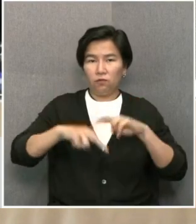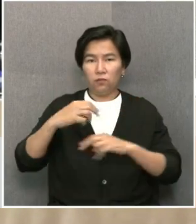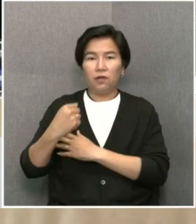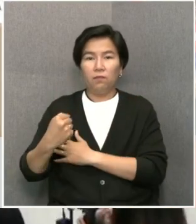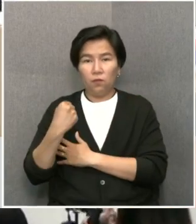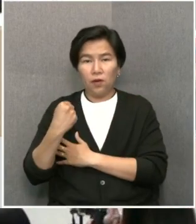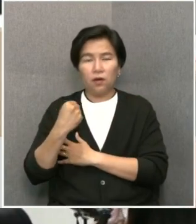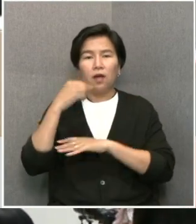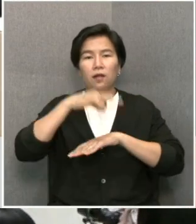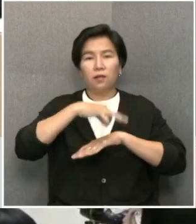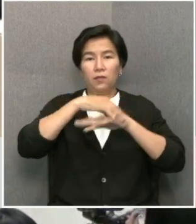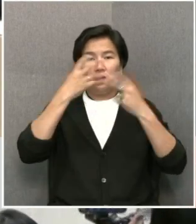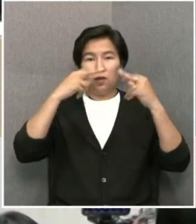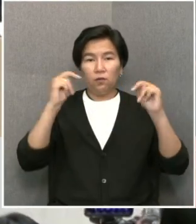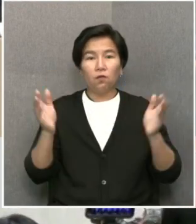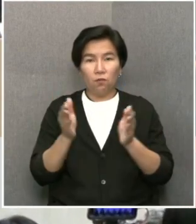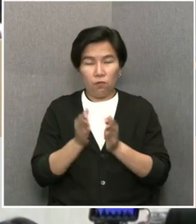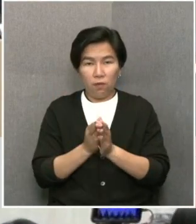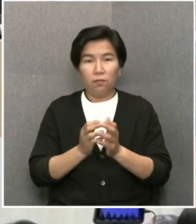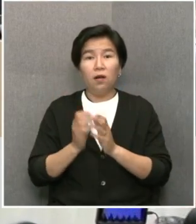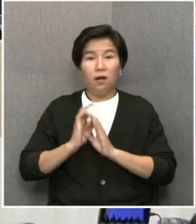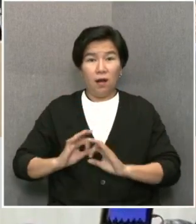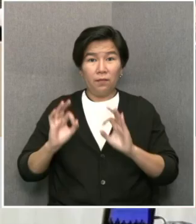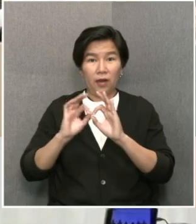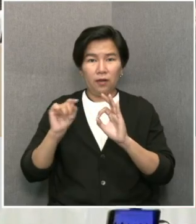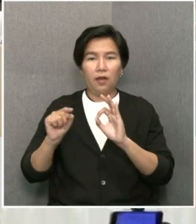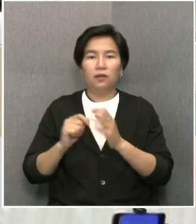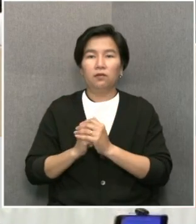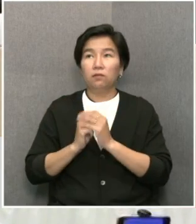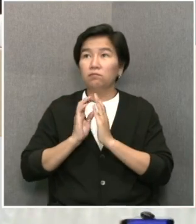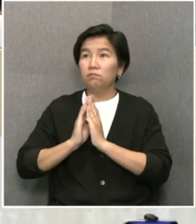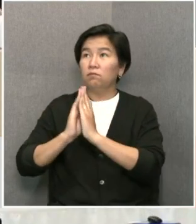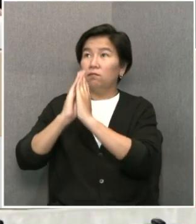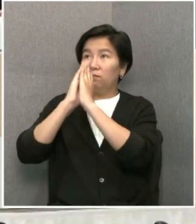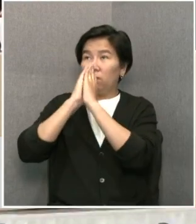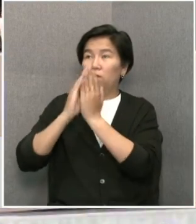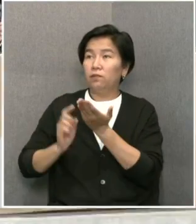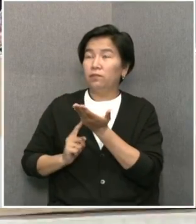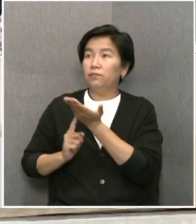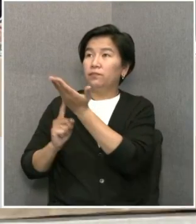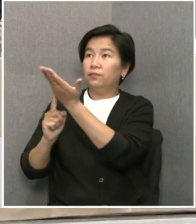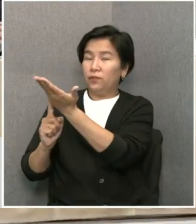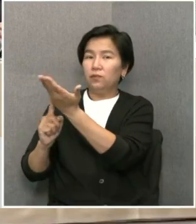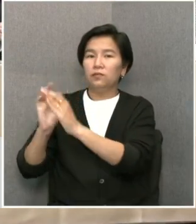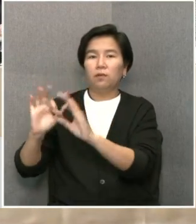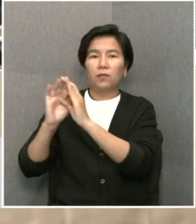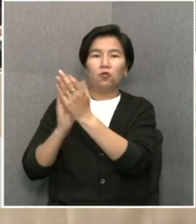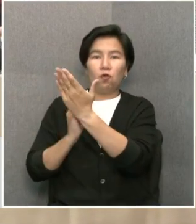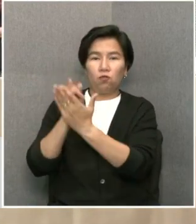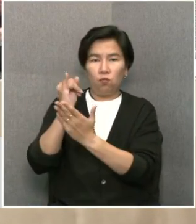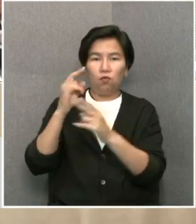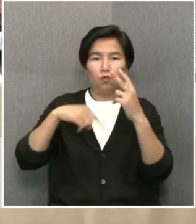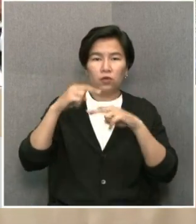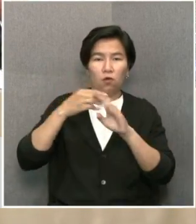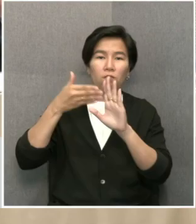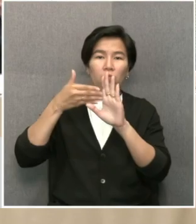ระบุว่าการรับสนองก็คือการรับผิดชอบแทนเพราะสิ่งที่ทูลเกล้าไปต้องเป็นสิ่งที่ถูกต้องตรวจสอบเรียบ